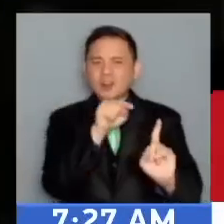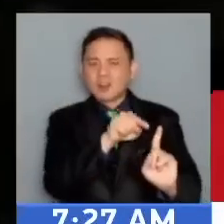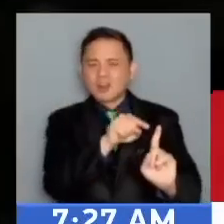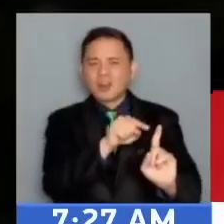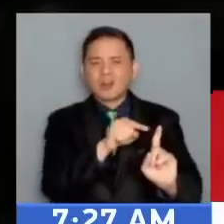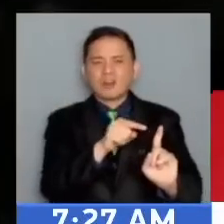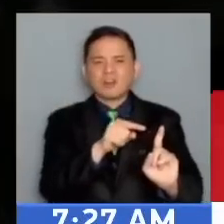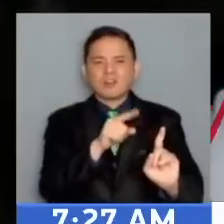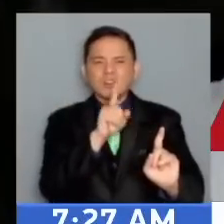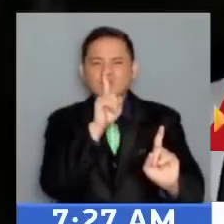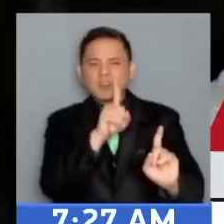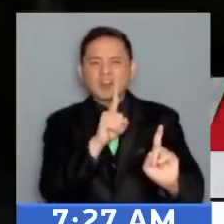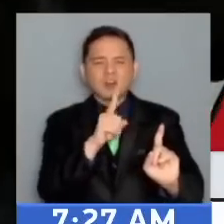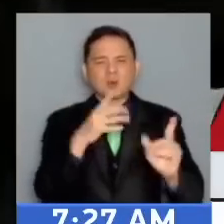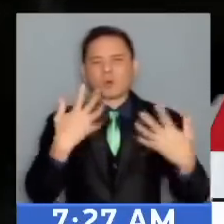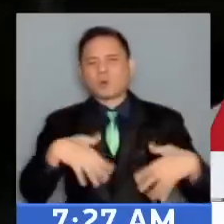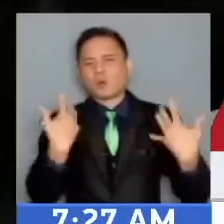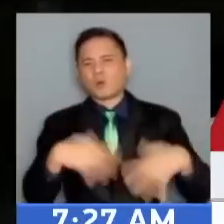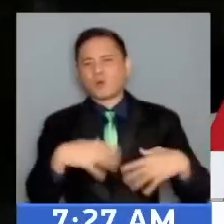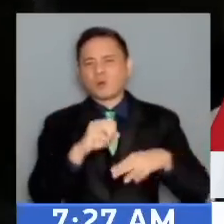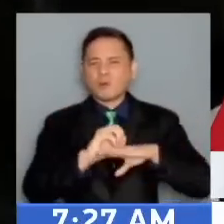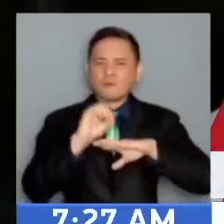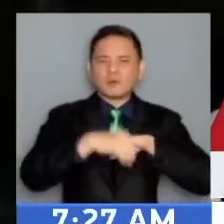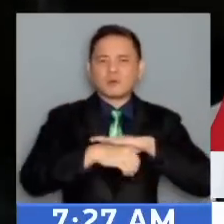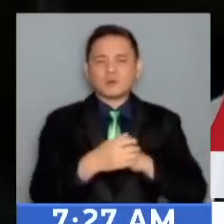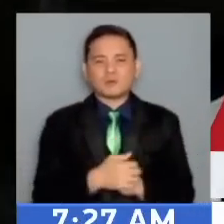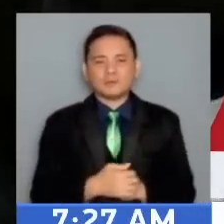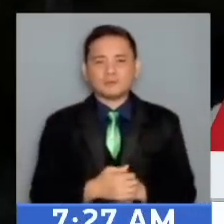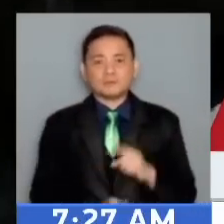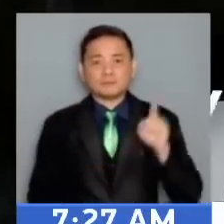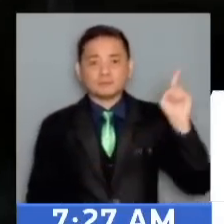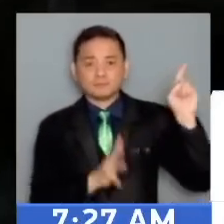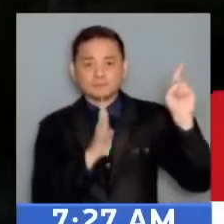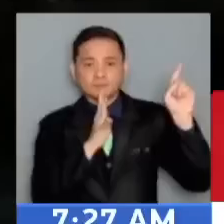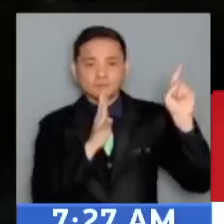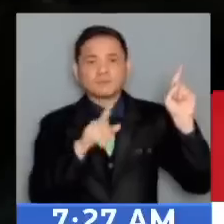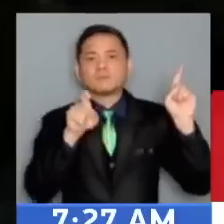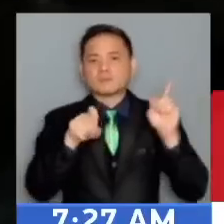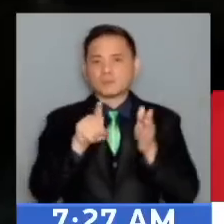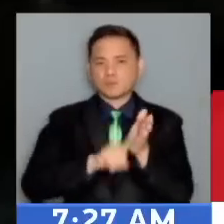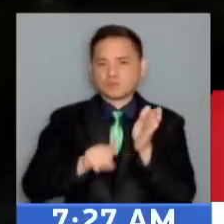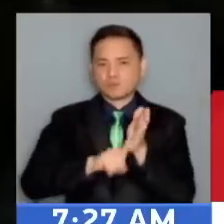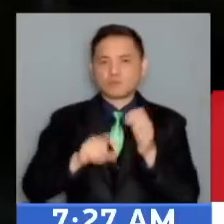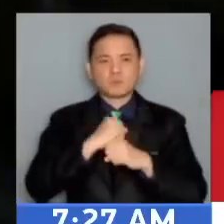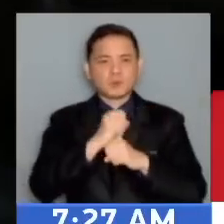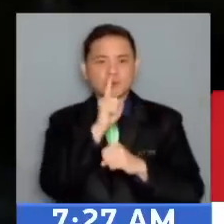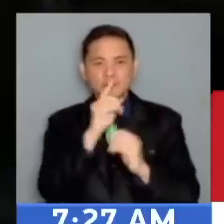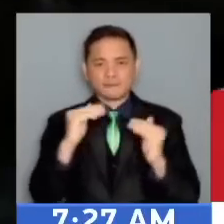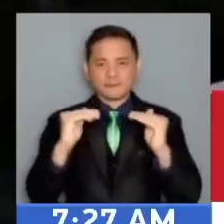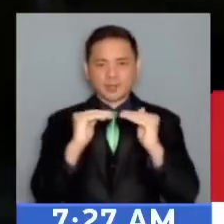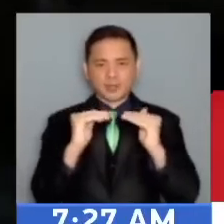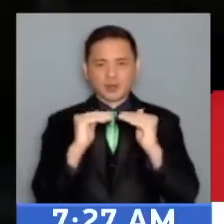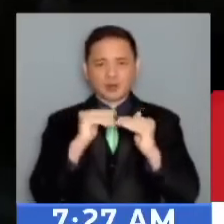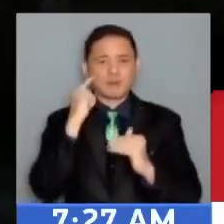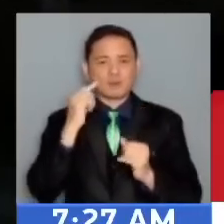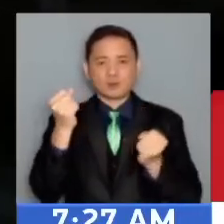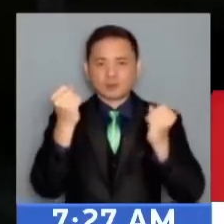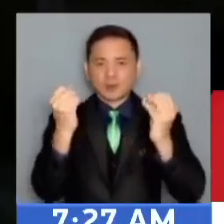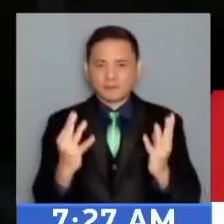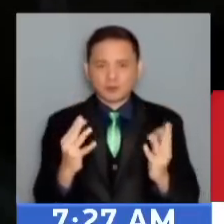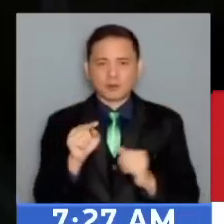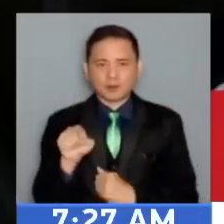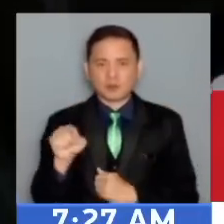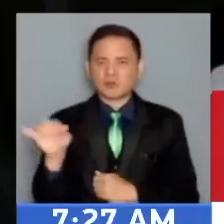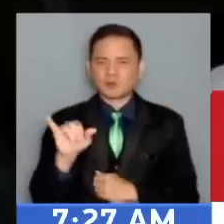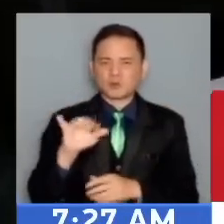nasusobrahan na. Dapat imbestigahan din. Kumbaga dapat maging patas din. Kumbaga pati sa driver. Hindi yung porque sinabi ng